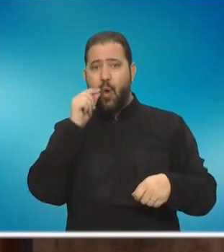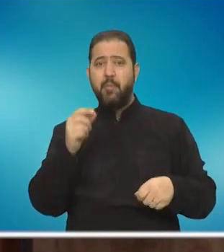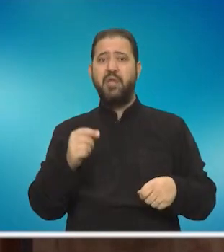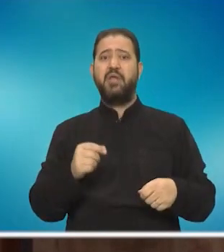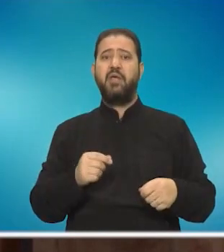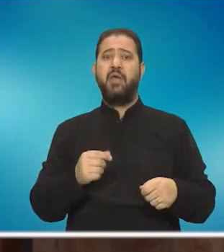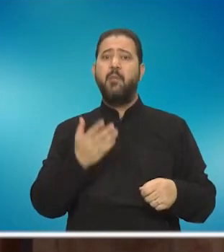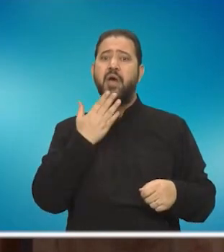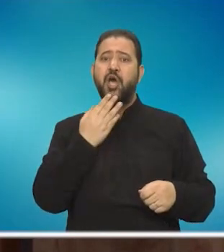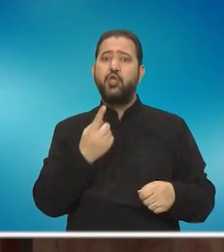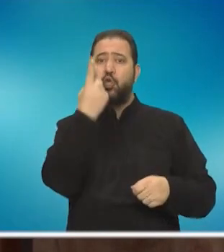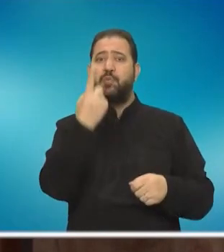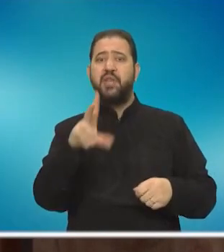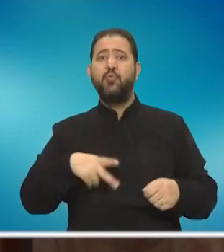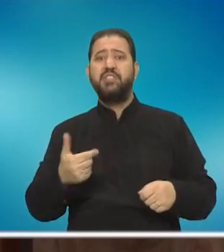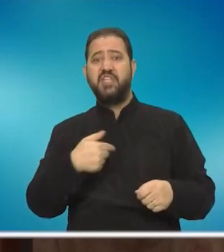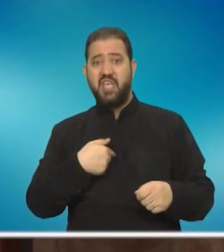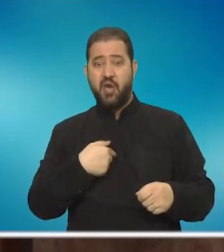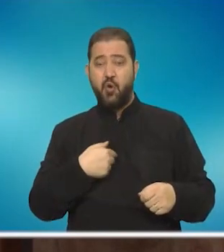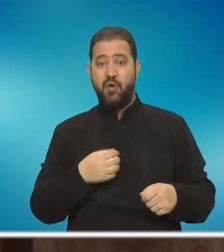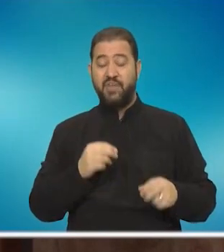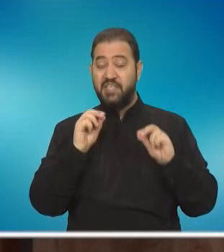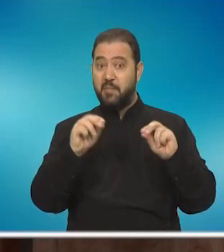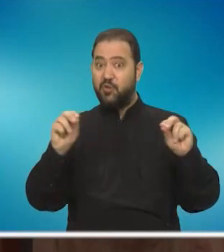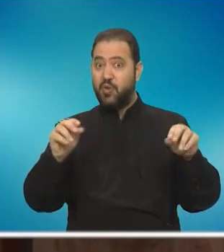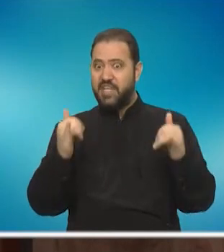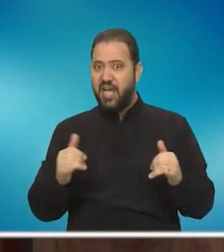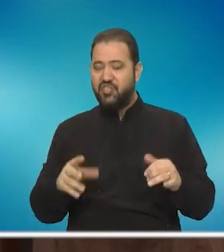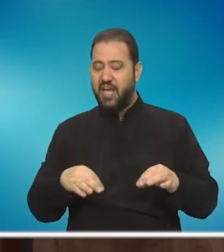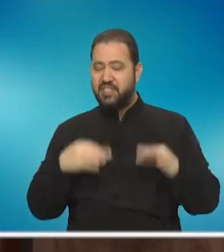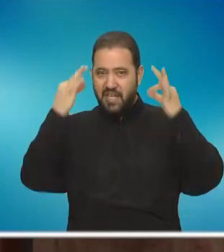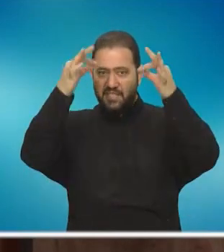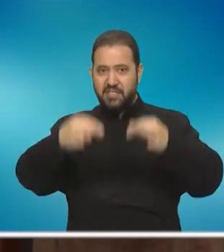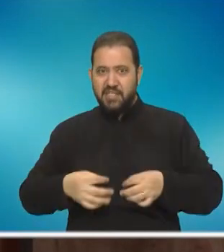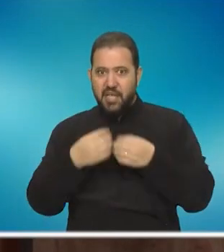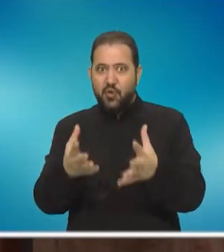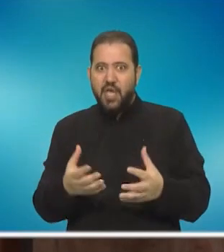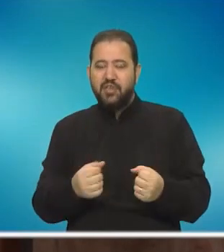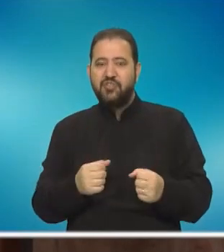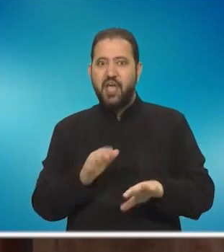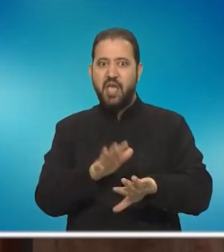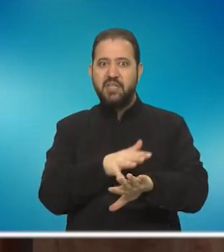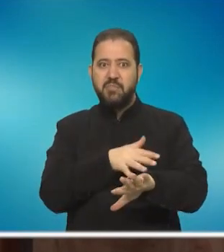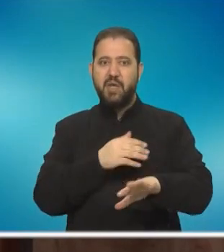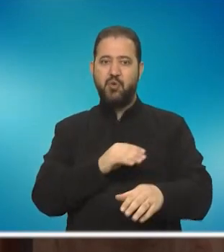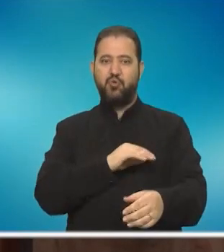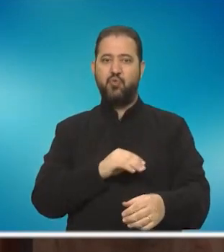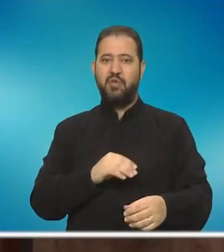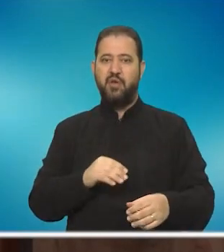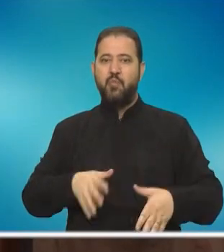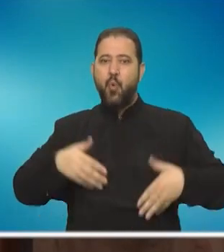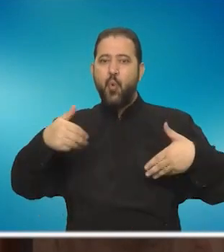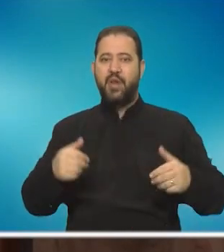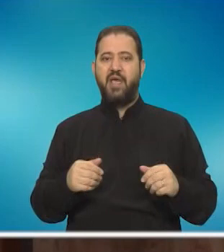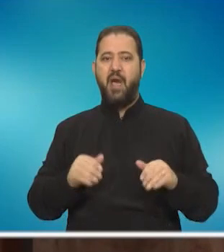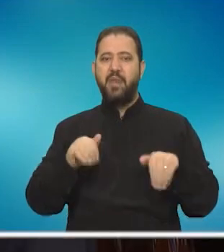exteriorizarea sentimentului religios dă o siguranță și cu adevărat atunci vorbim de pacea și bucuria